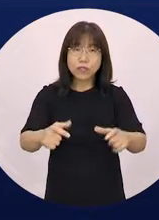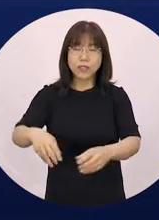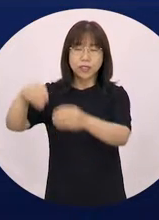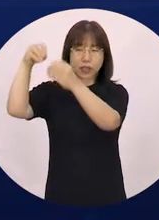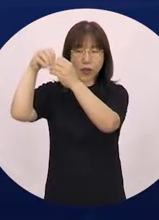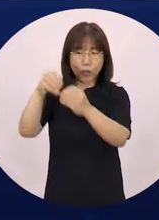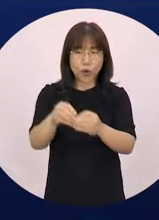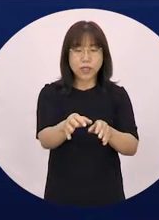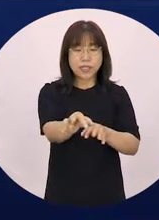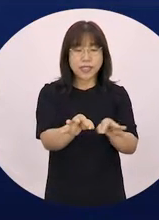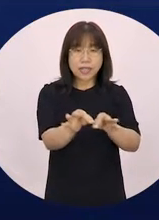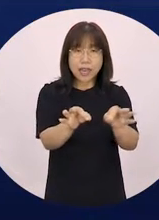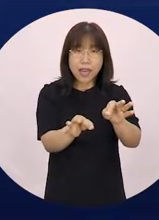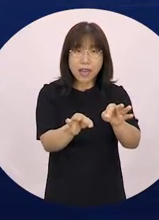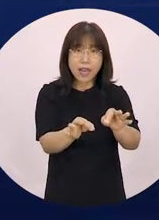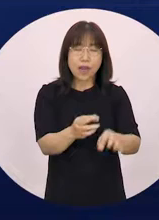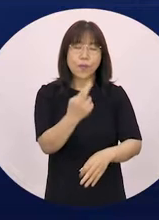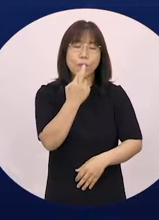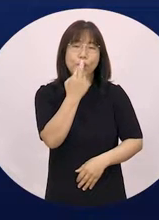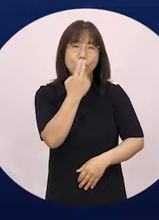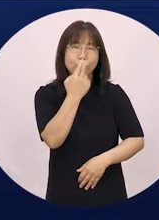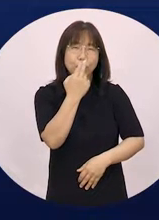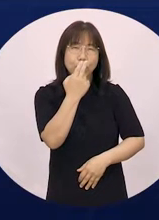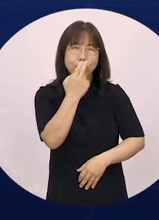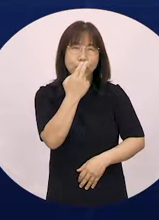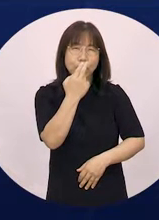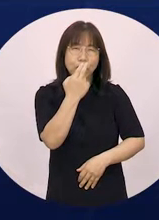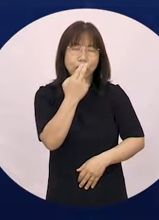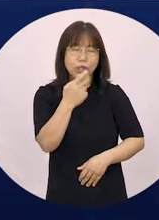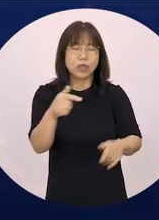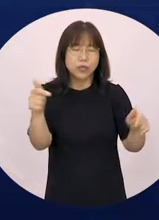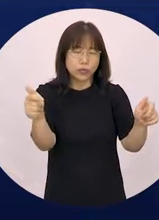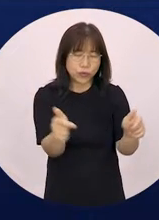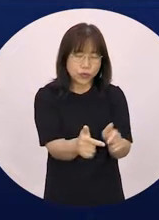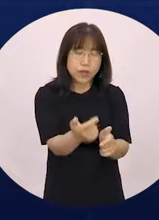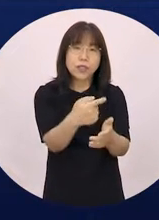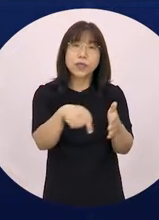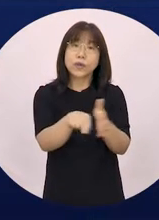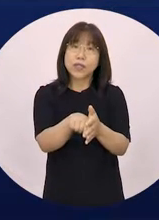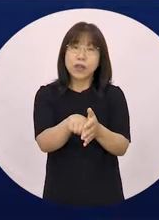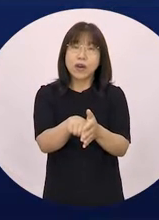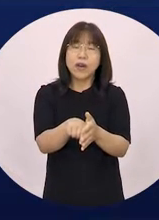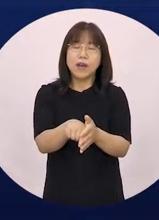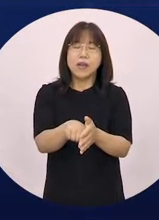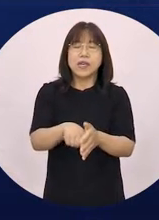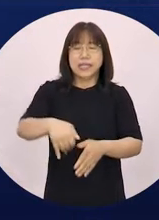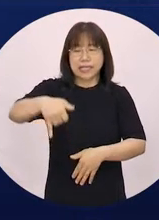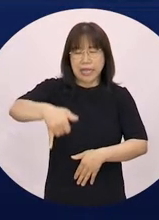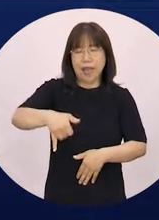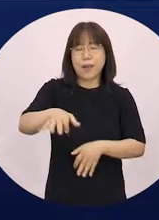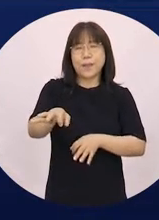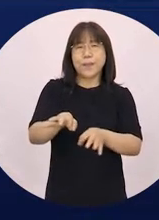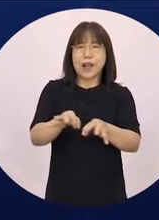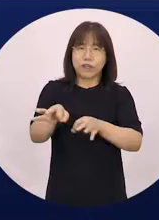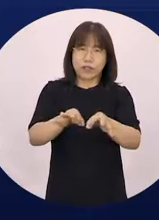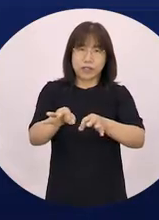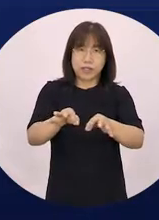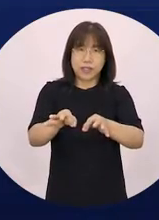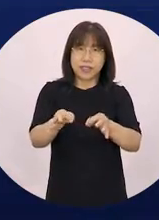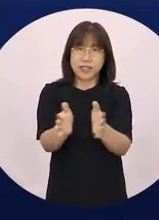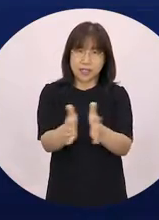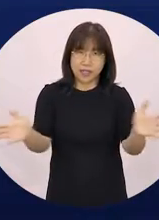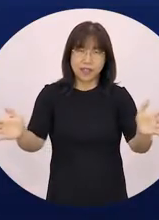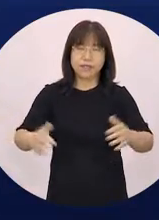강서구가 전통시장 내 일회용 봉투 사용을 줄이기 위해 2021년 전통시장 장바구니 생활화 사업을